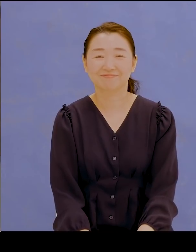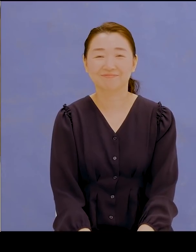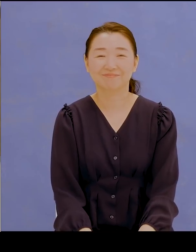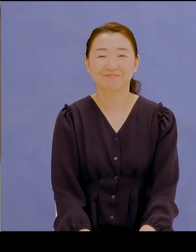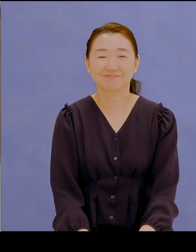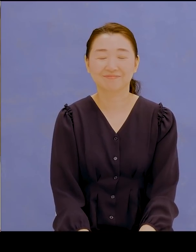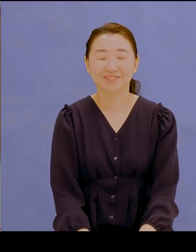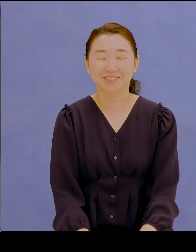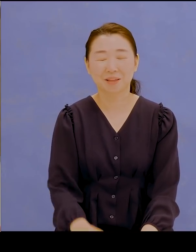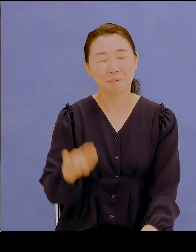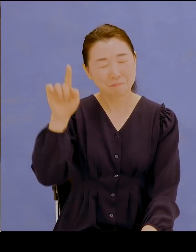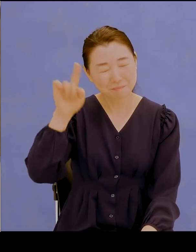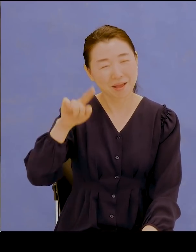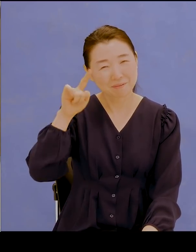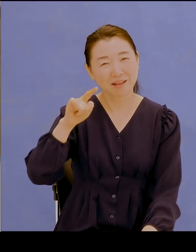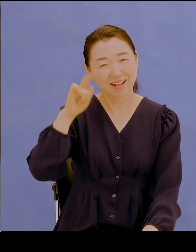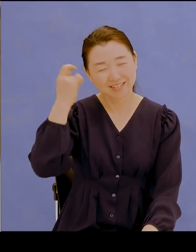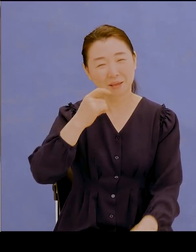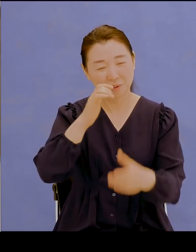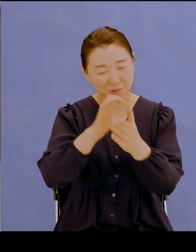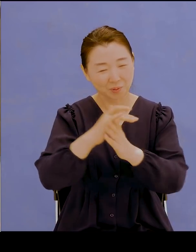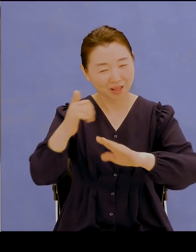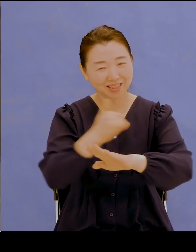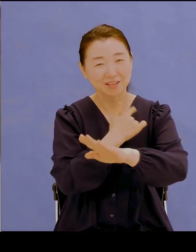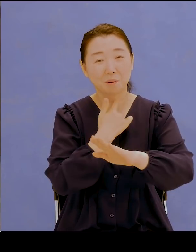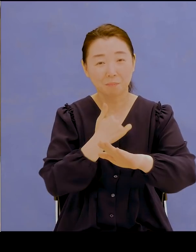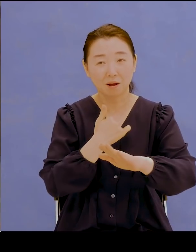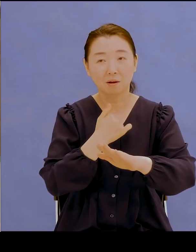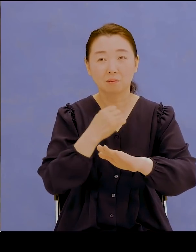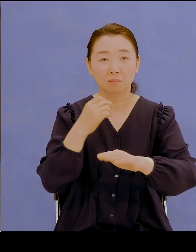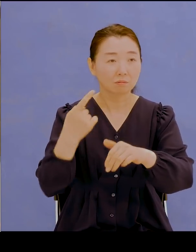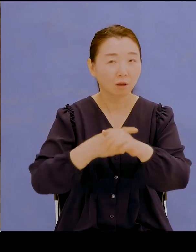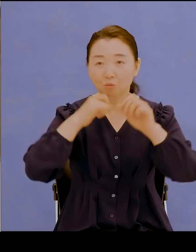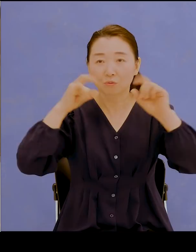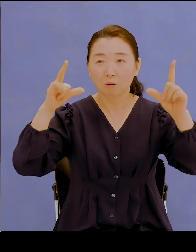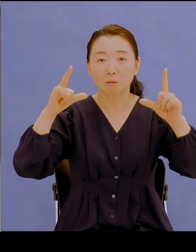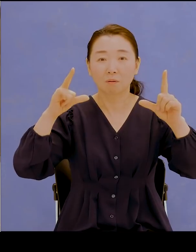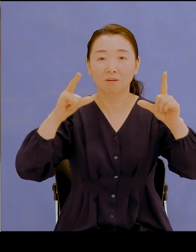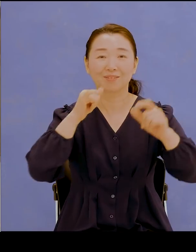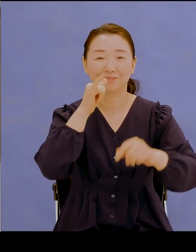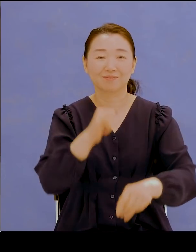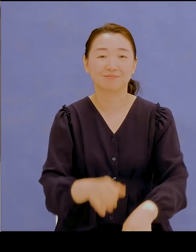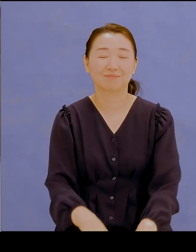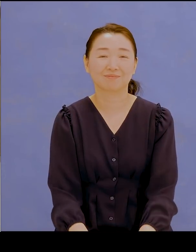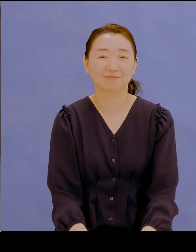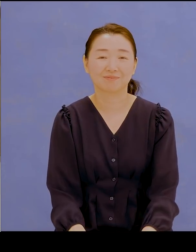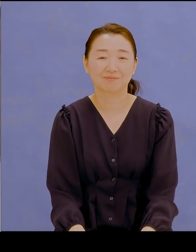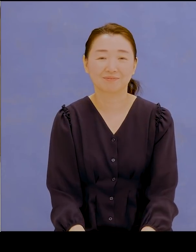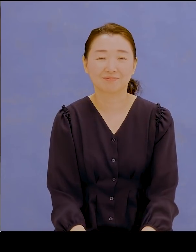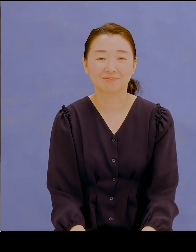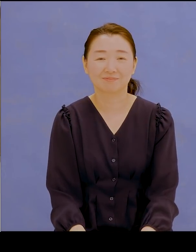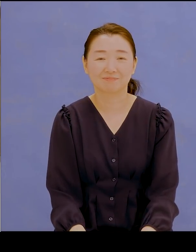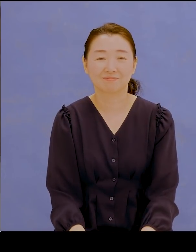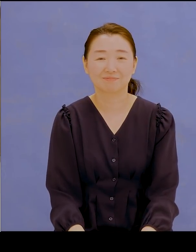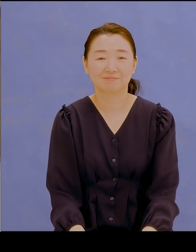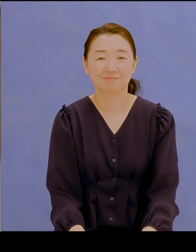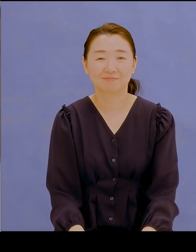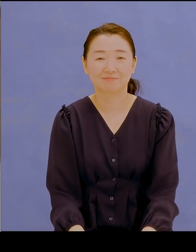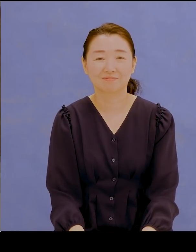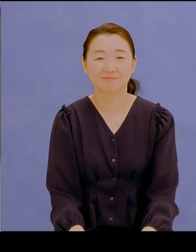그때 새벽기도를 매일매일 달렸어요. 네. 누가 시키지도 않은데 예. 눈이 막 떠지고 막 말도 안 되게 그때 열심히 달렸는데